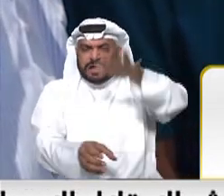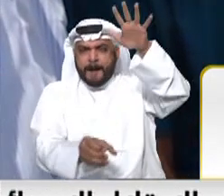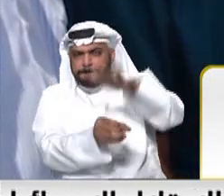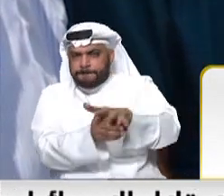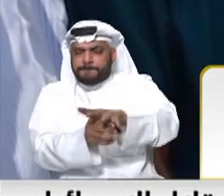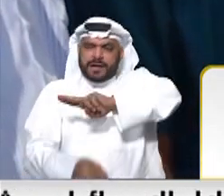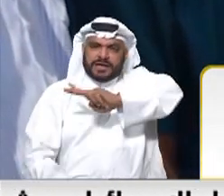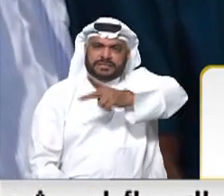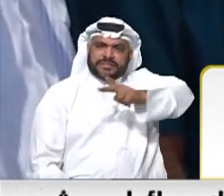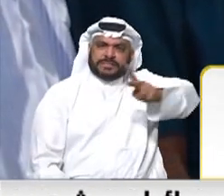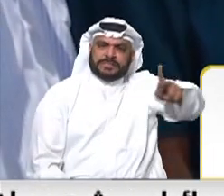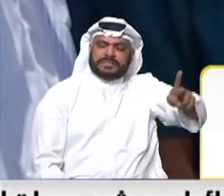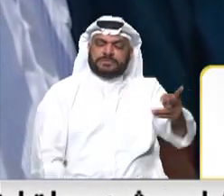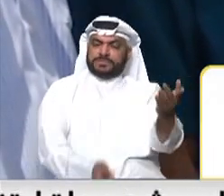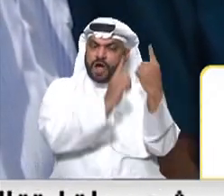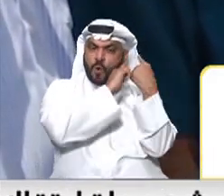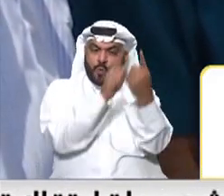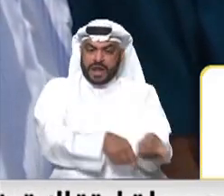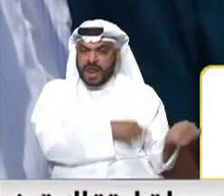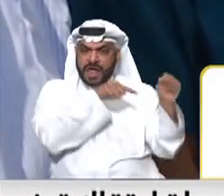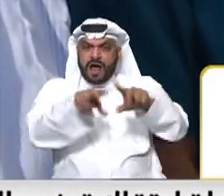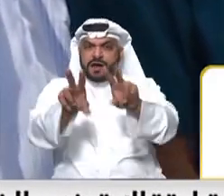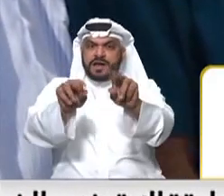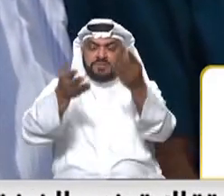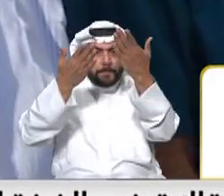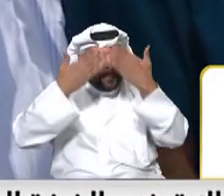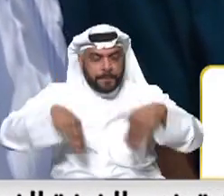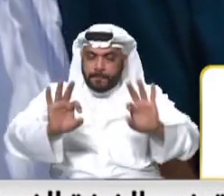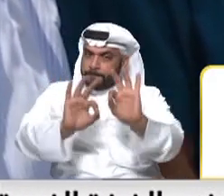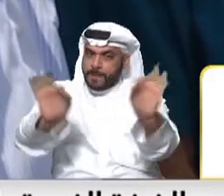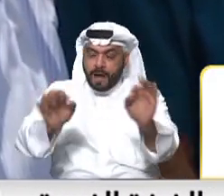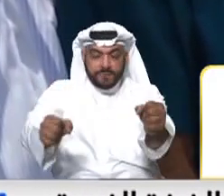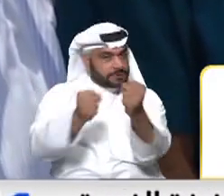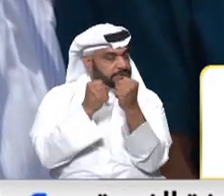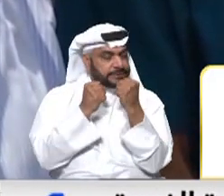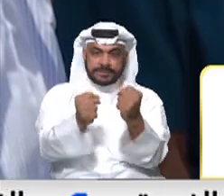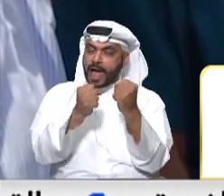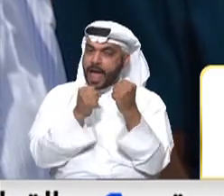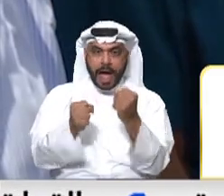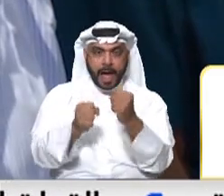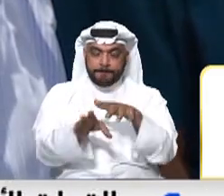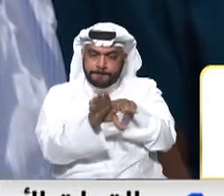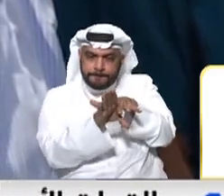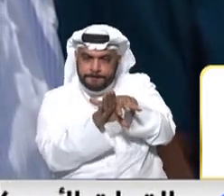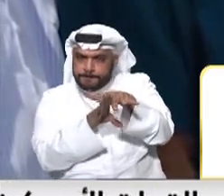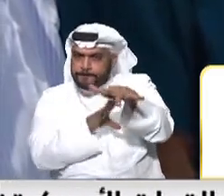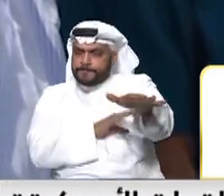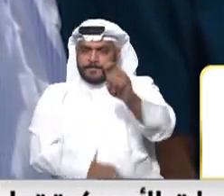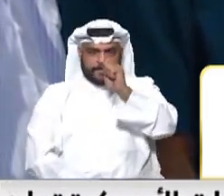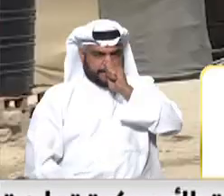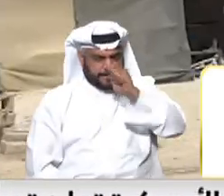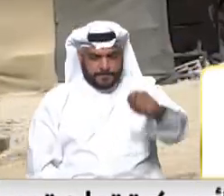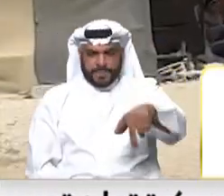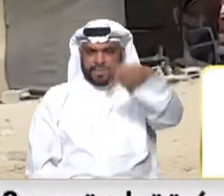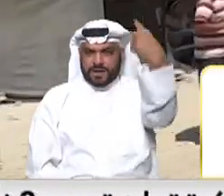منذ النكبة، منذ عام 48، كل أنواع العذاب يتعرض له أسرانا البواسر خلف